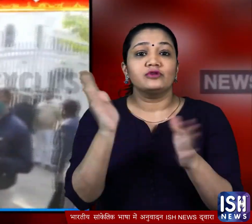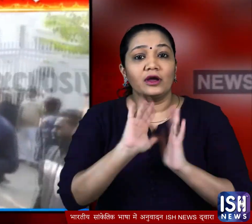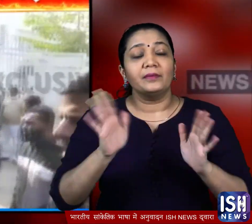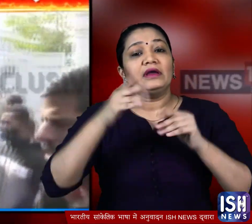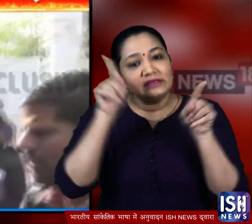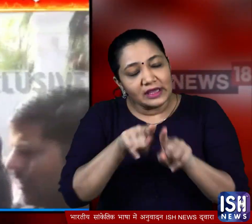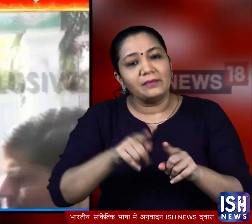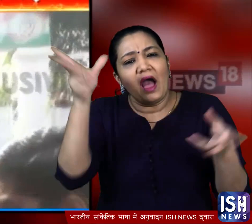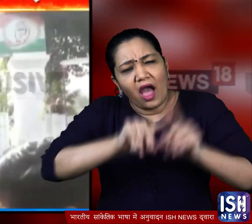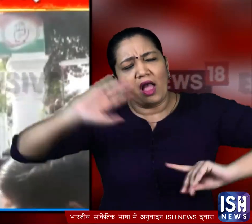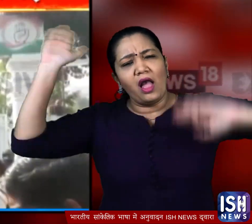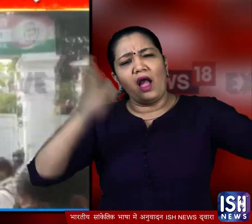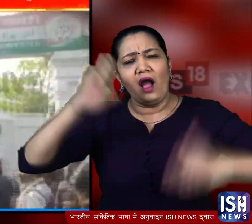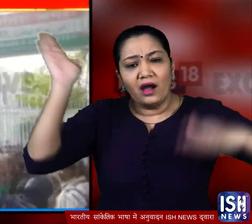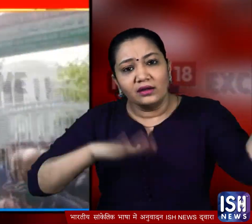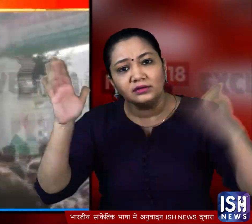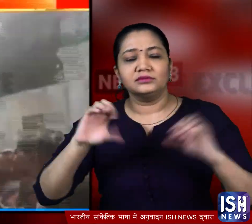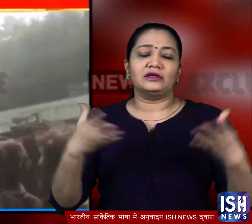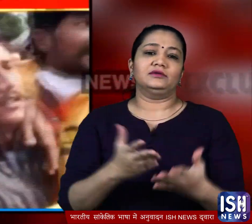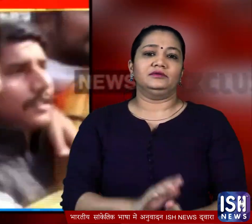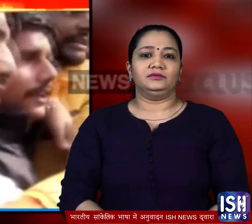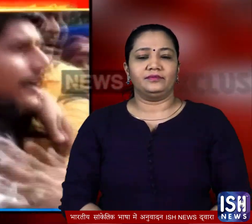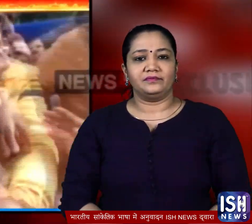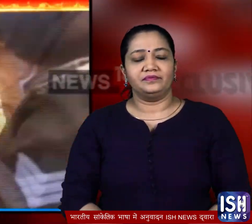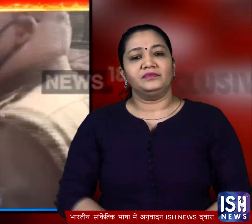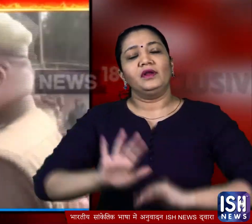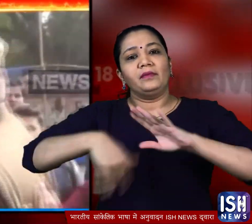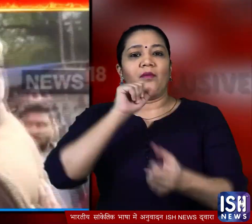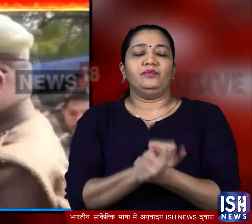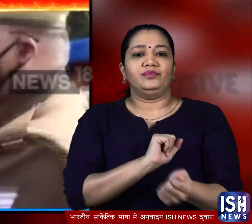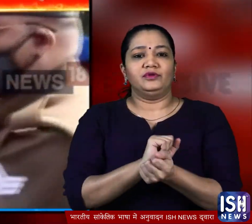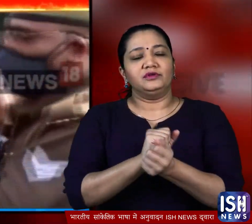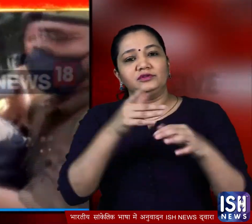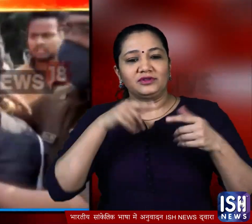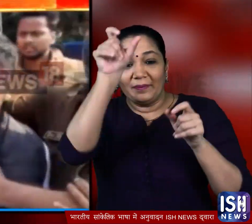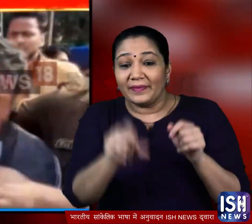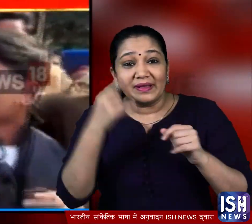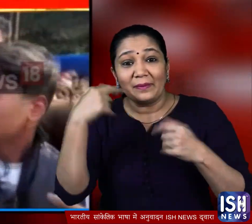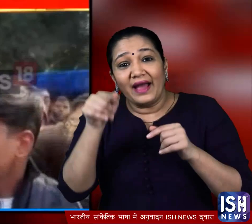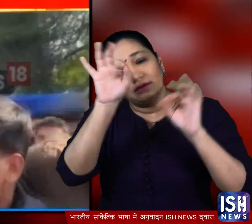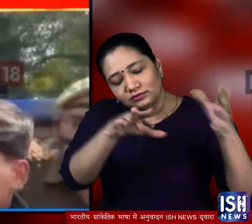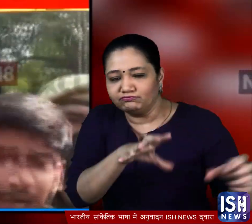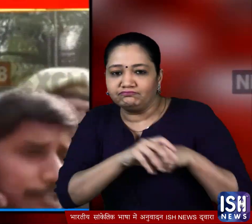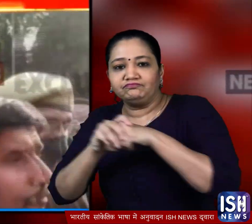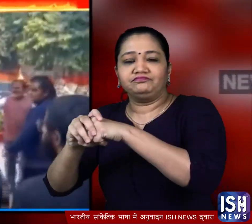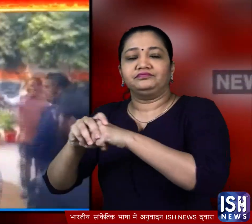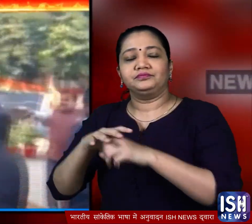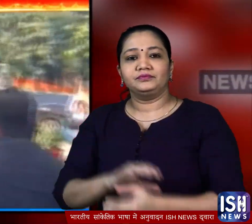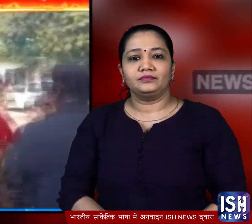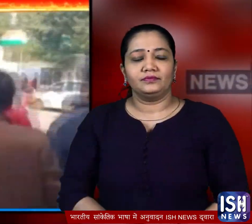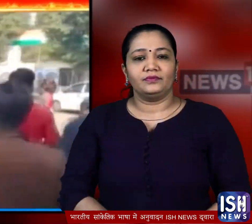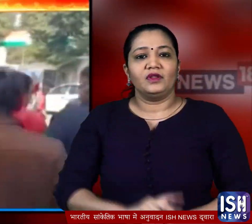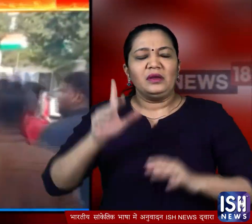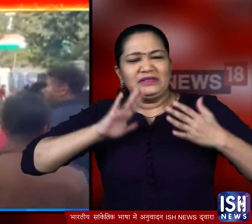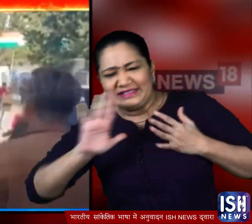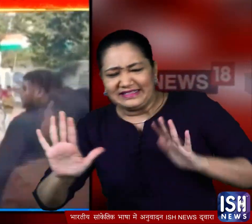खत्म नहीं हुआ और फिर से वो लोग उसे पीटने के लिए उग्र हो गए, जिसके बाद पुलिस वाले आरोपी को अपनी सुरक्षा में लेकर वहां से जाने लगे। मगर